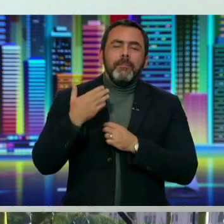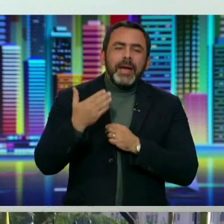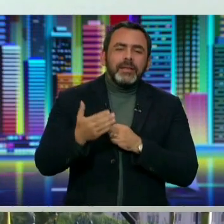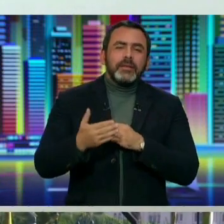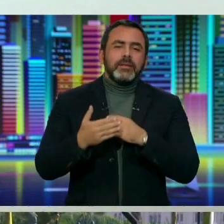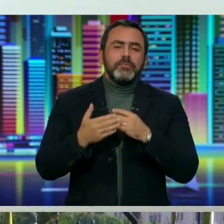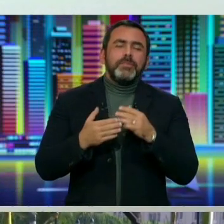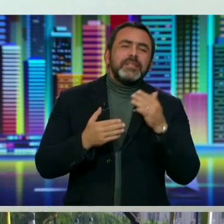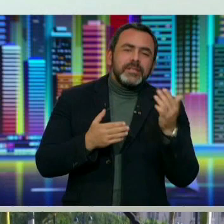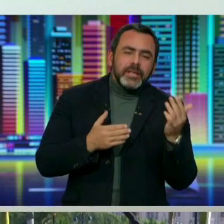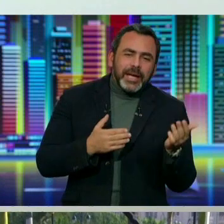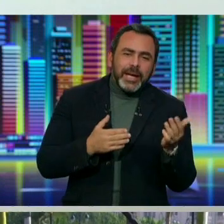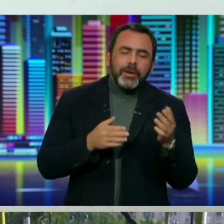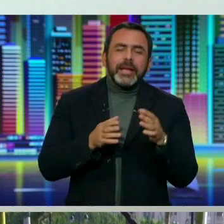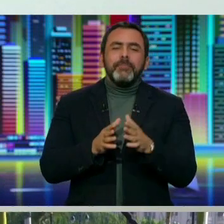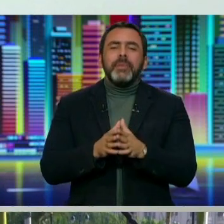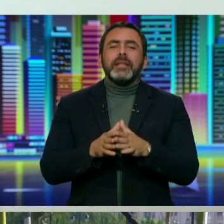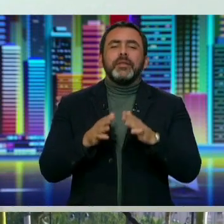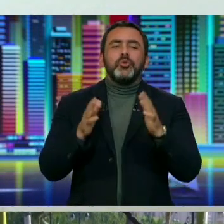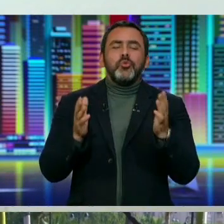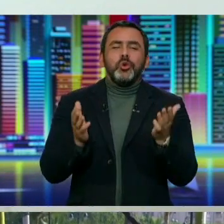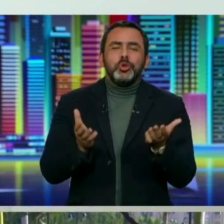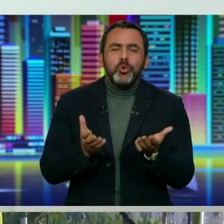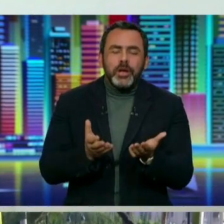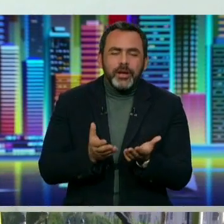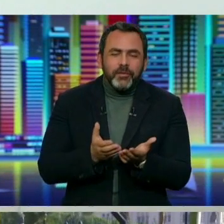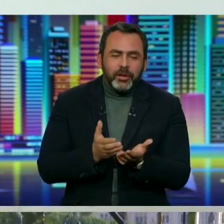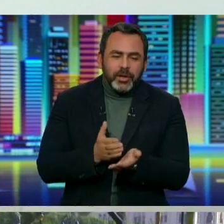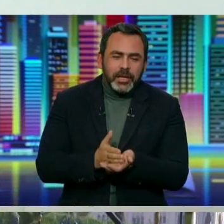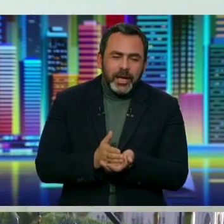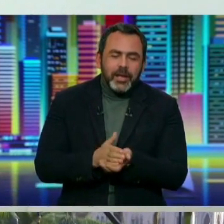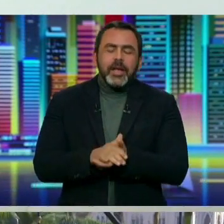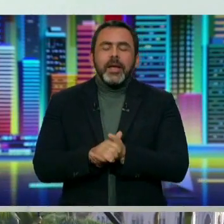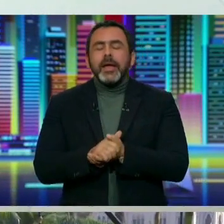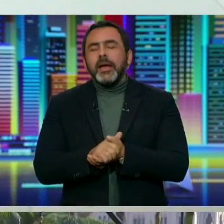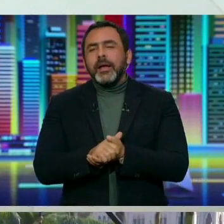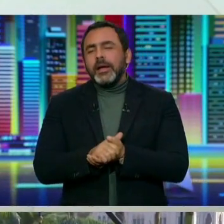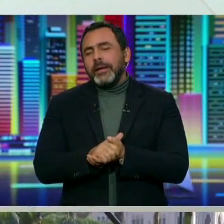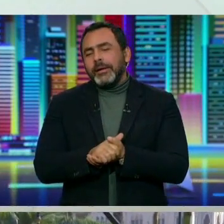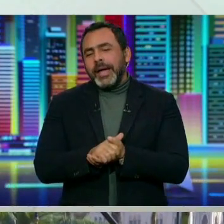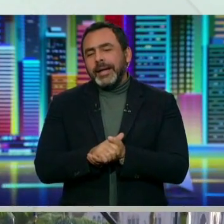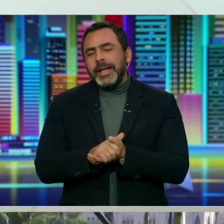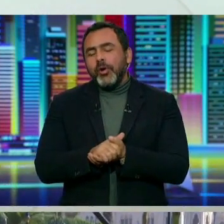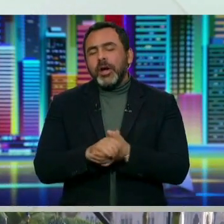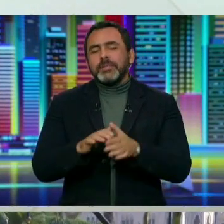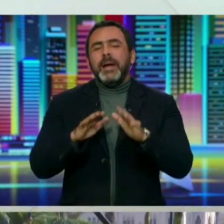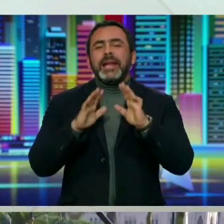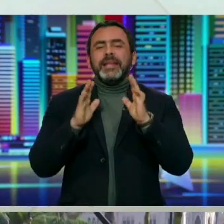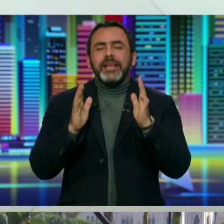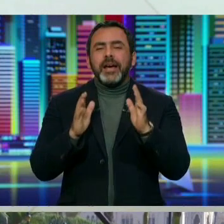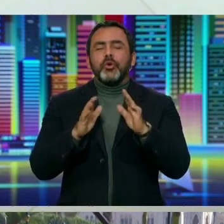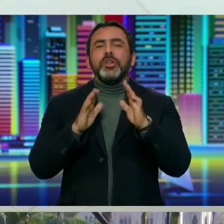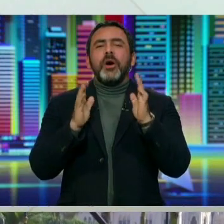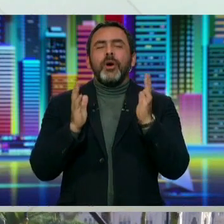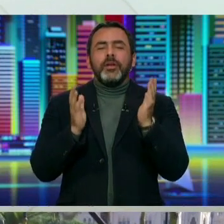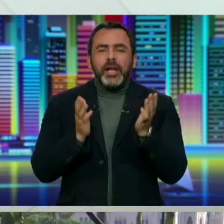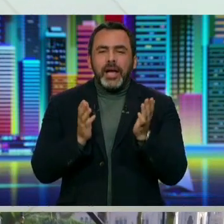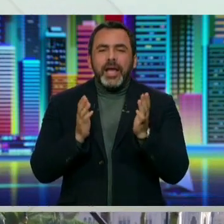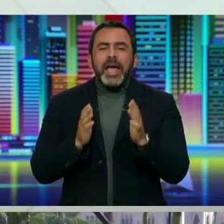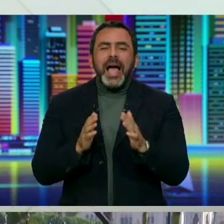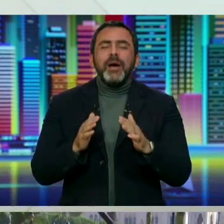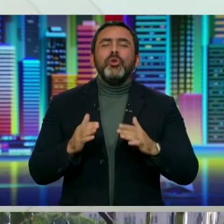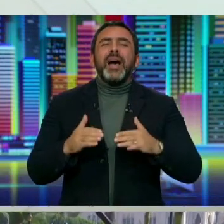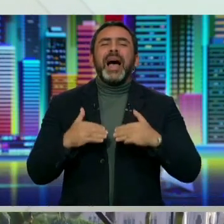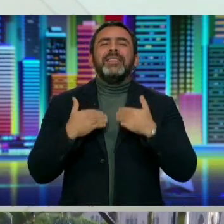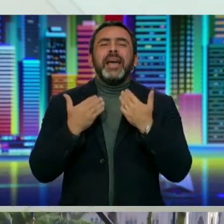هل باتت مش بس السنغال ولكن باتت جموع الدول الإفريقية يعني أو أصبح لديها رؤية